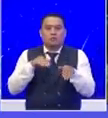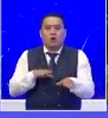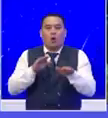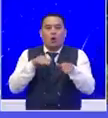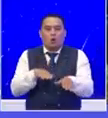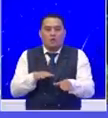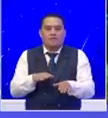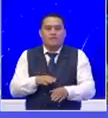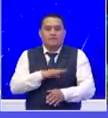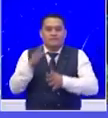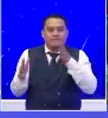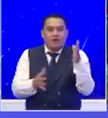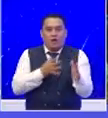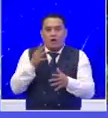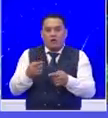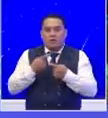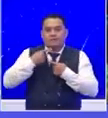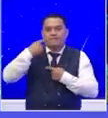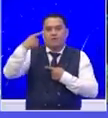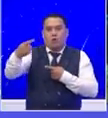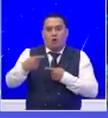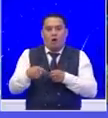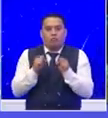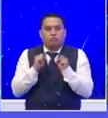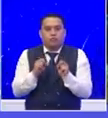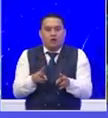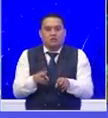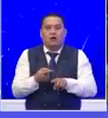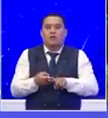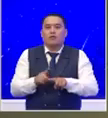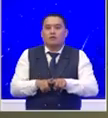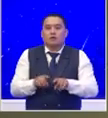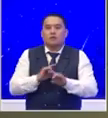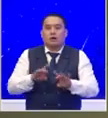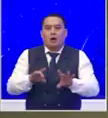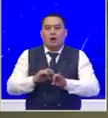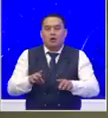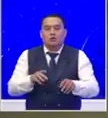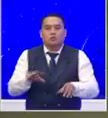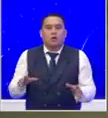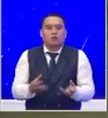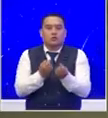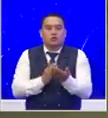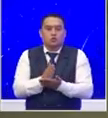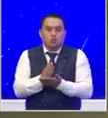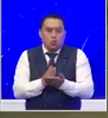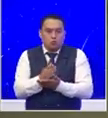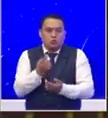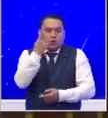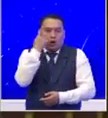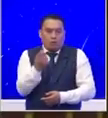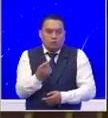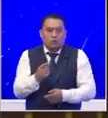но поднявшийся ветер заставил их пережить опасное приключение. Как рассказали в пресс-службе ДЧС региона, сообщение